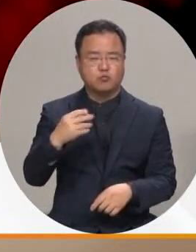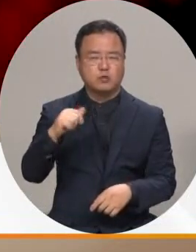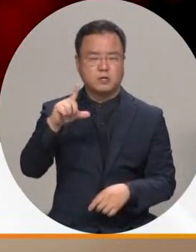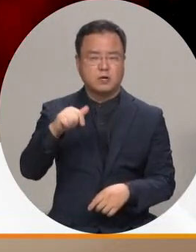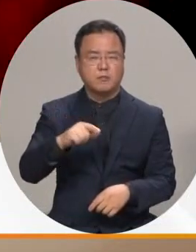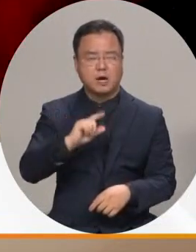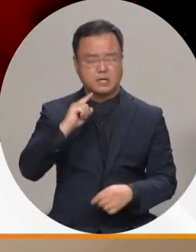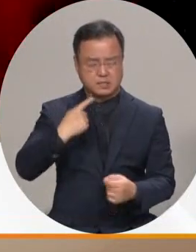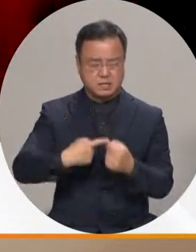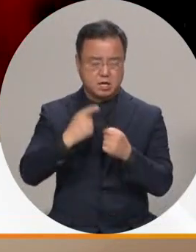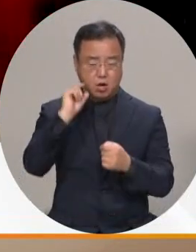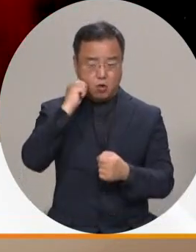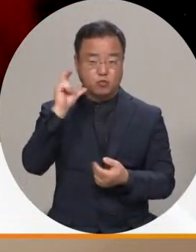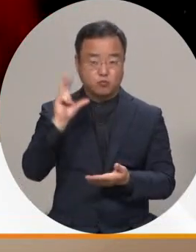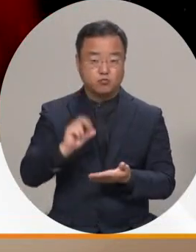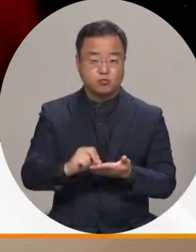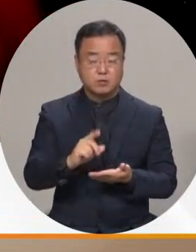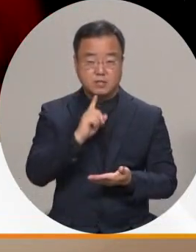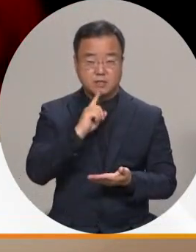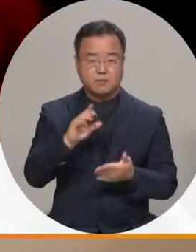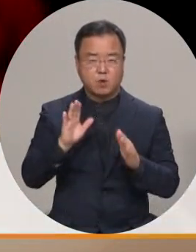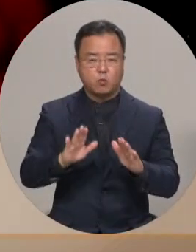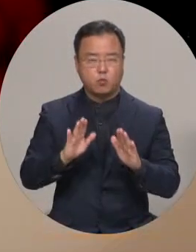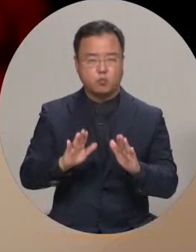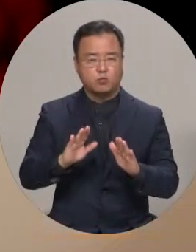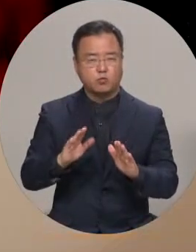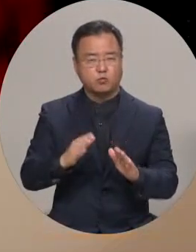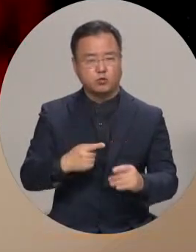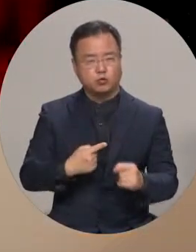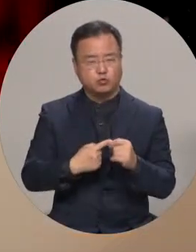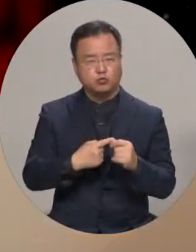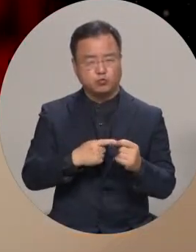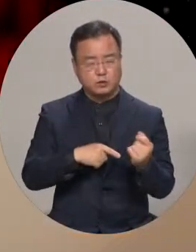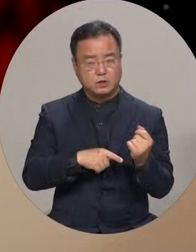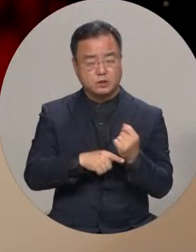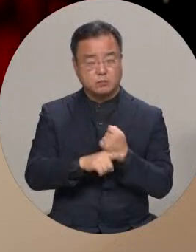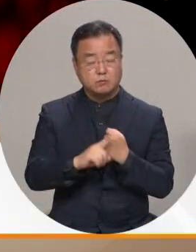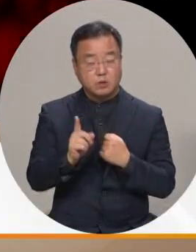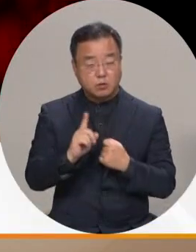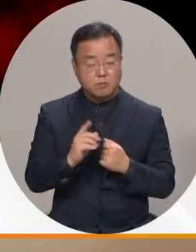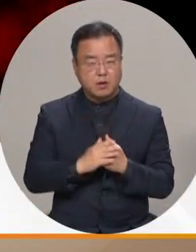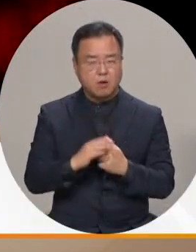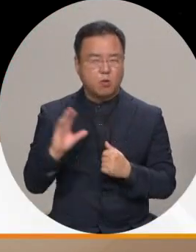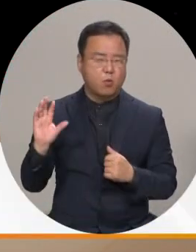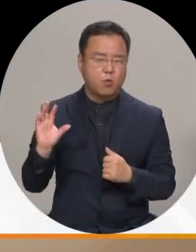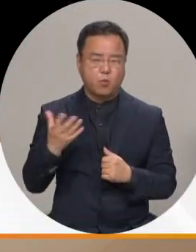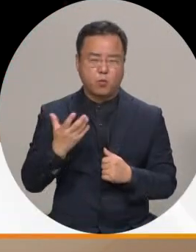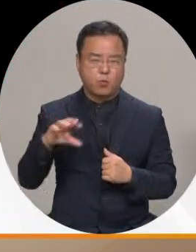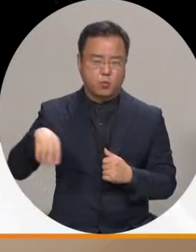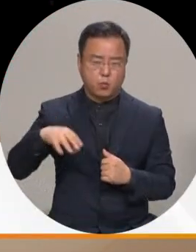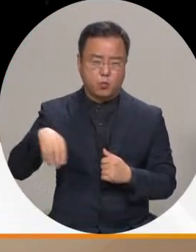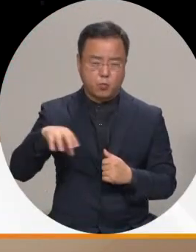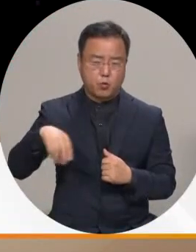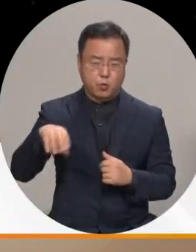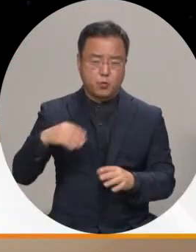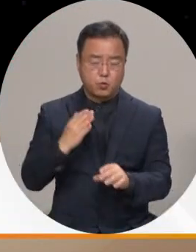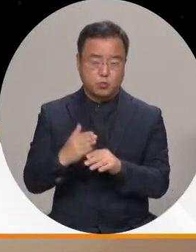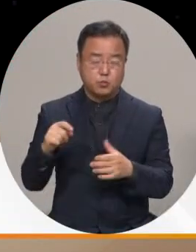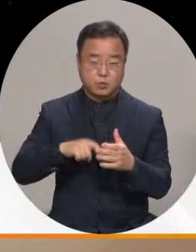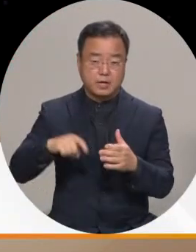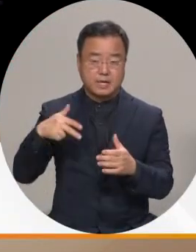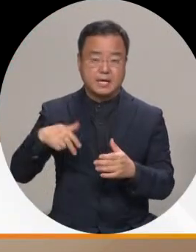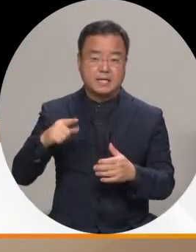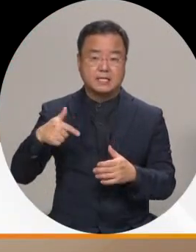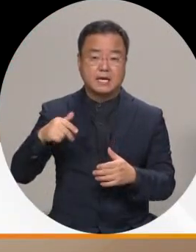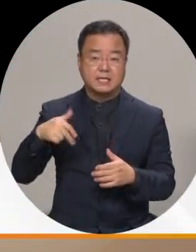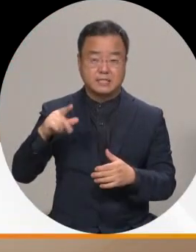여겨지고 있는데요 오늘날의 주류 이론의 경우에는 빠르게 회전하는 블랙홀에서 발생하는 자기장이 매우 큰 자기장이 있습니다 그런데